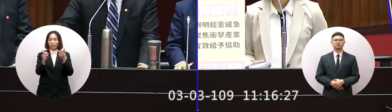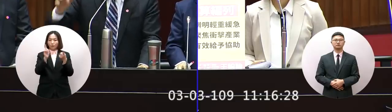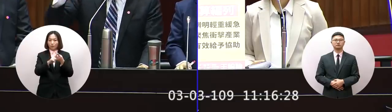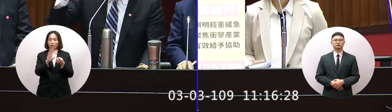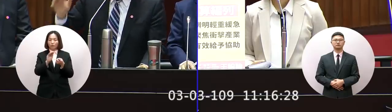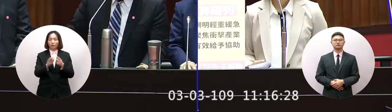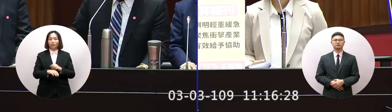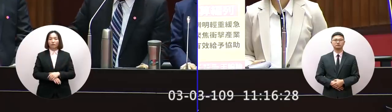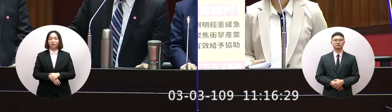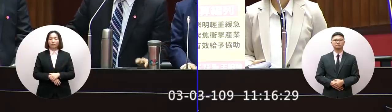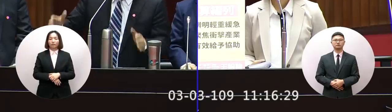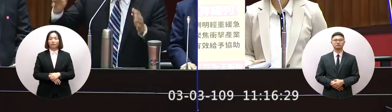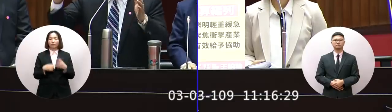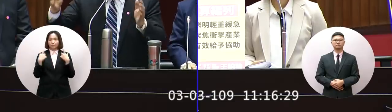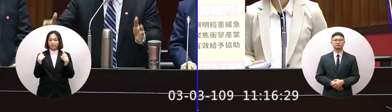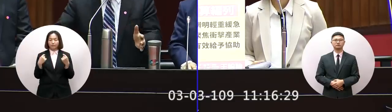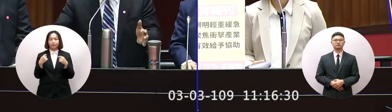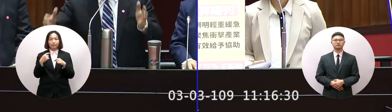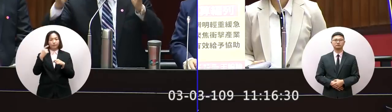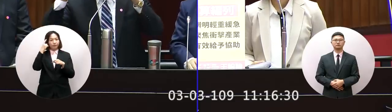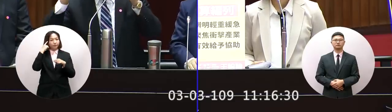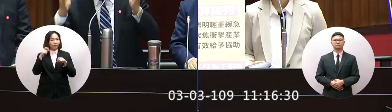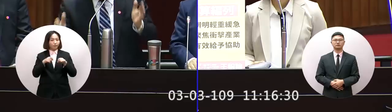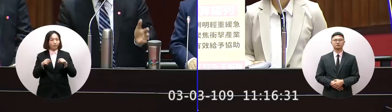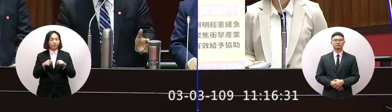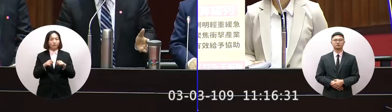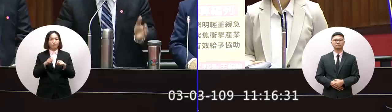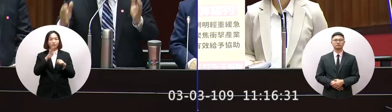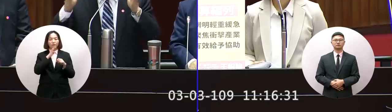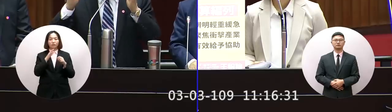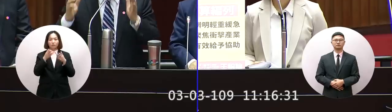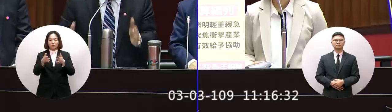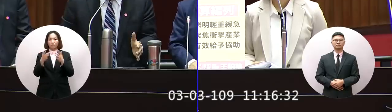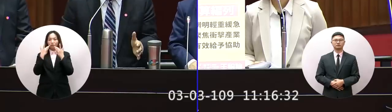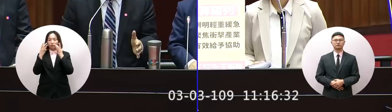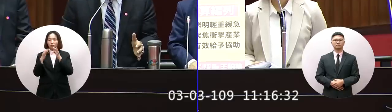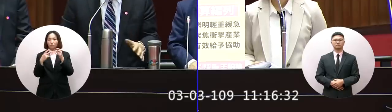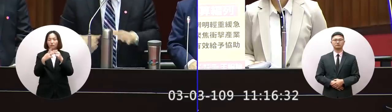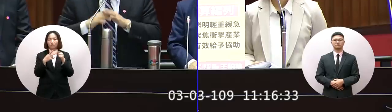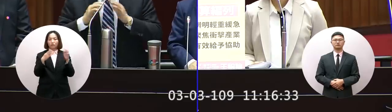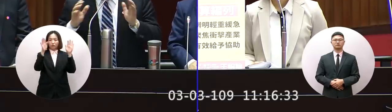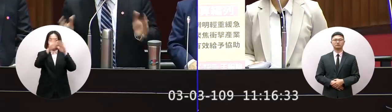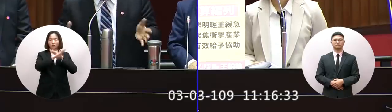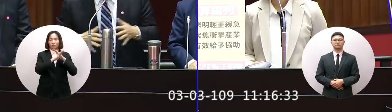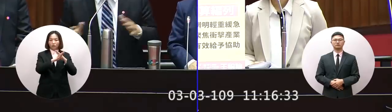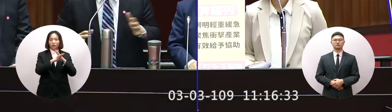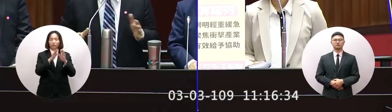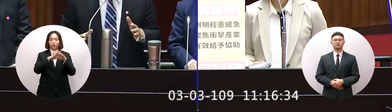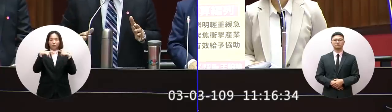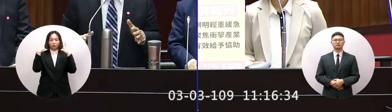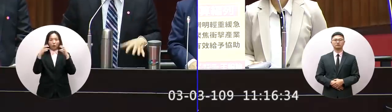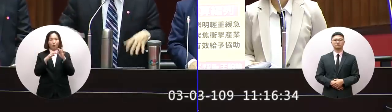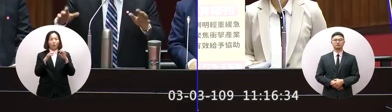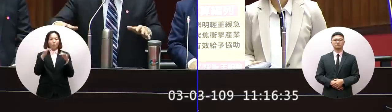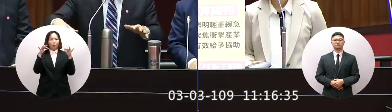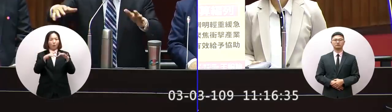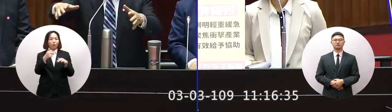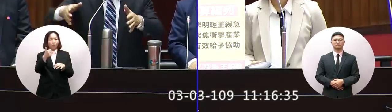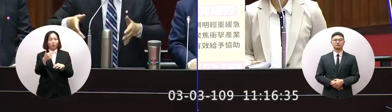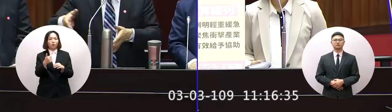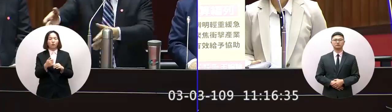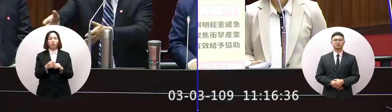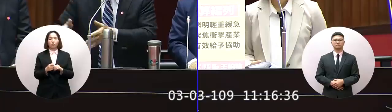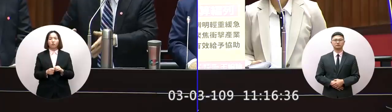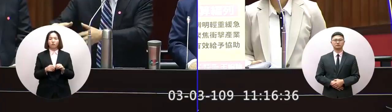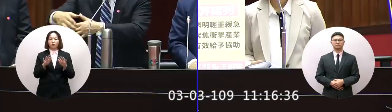实。本来相关的从市场到夜市平常生意很好，你要